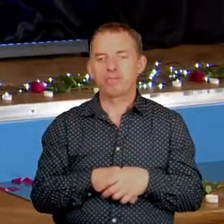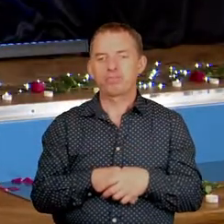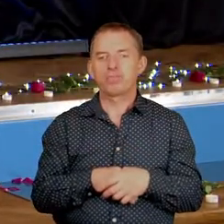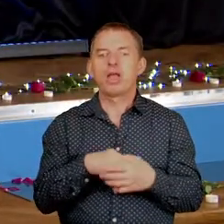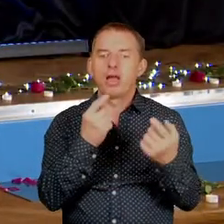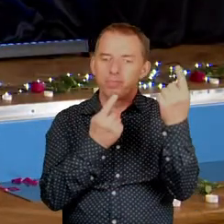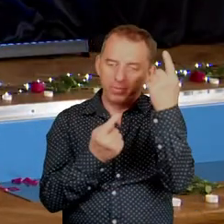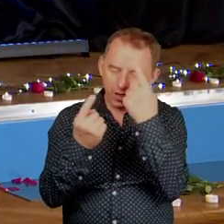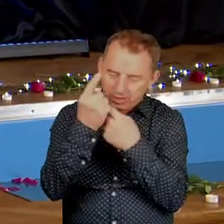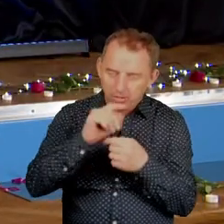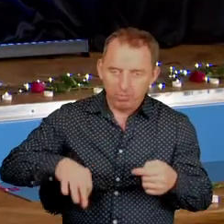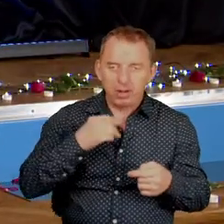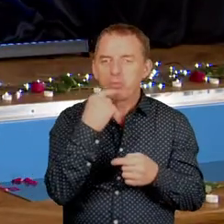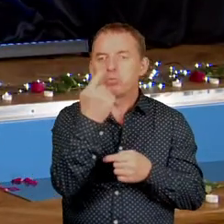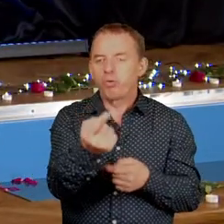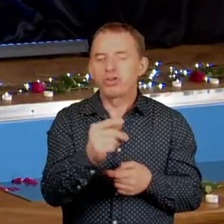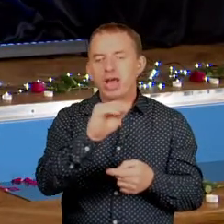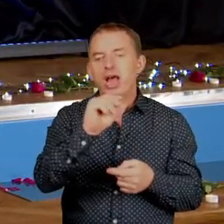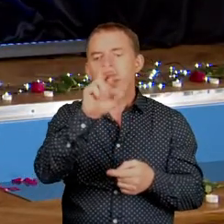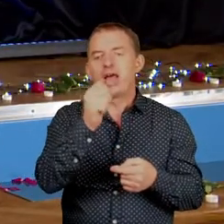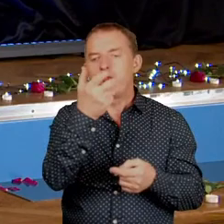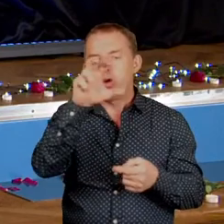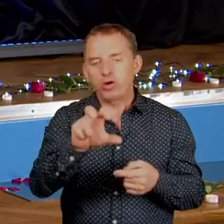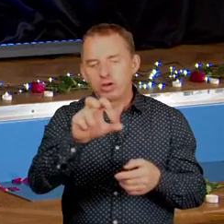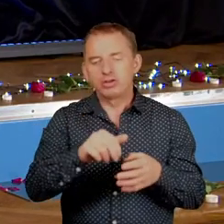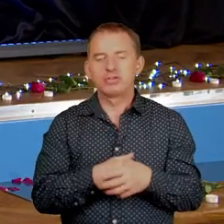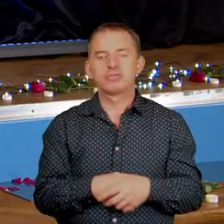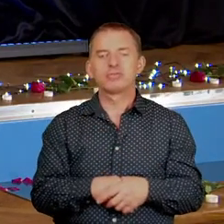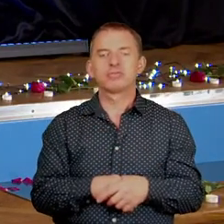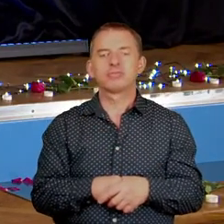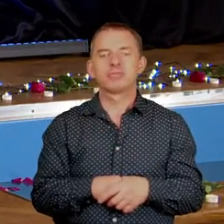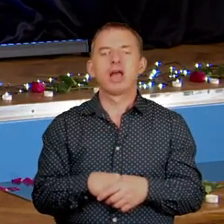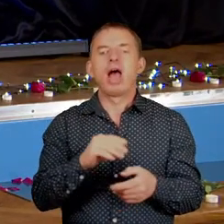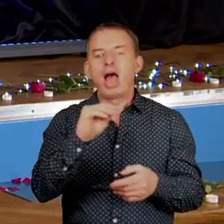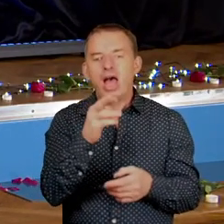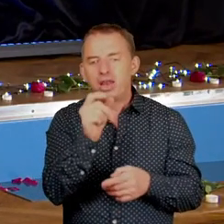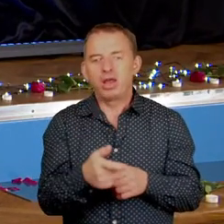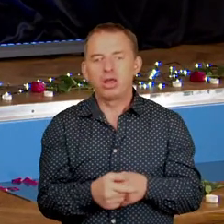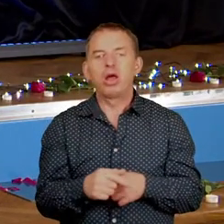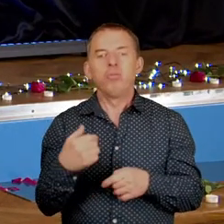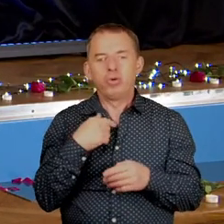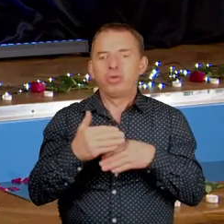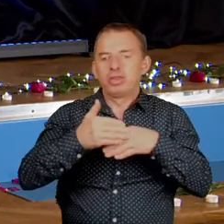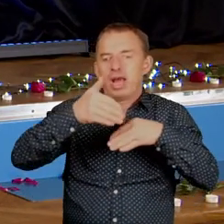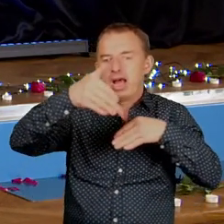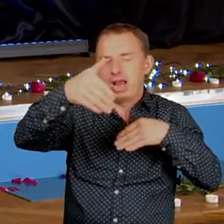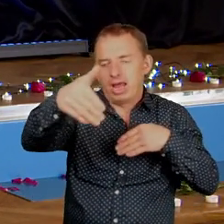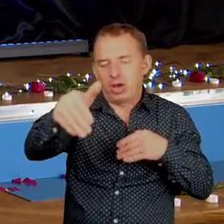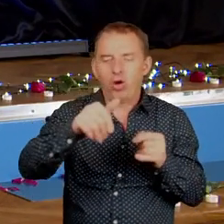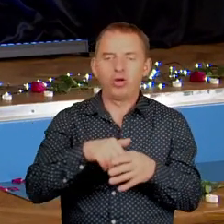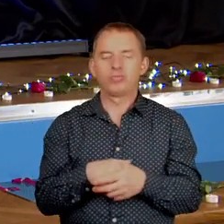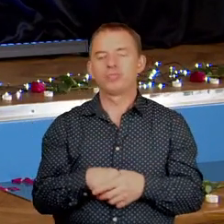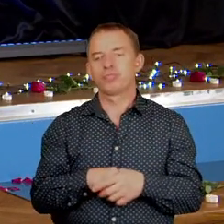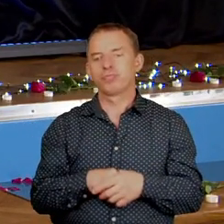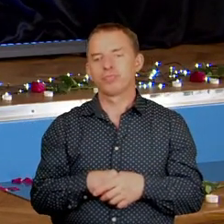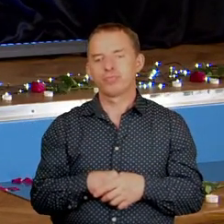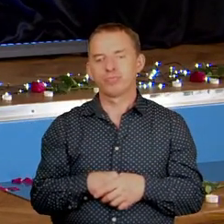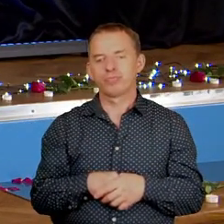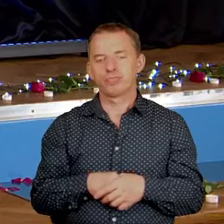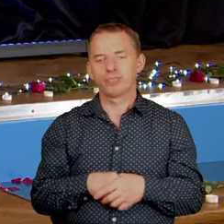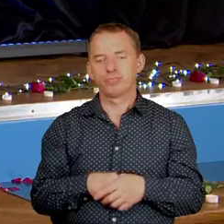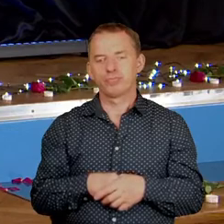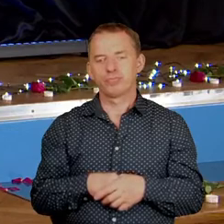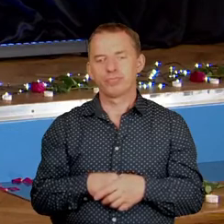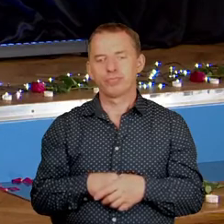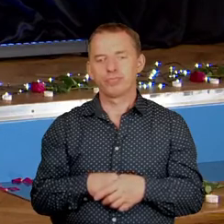Myślę, że Pan Bóg powiedział do Enocha. We've taken a long walk, Enoch. Enoch, odeszliśmy daleko. And we are closer to my house than your